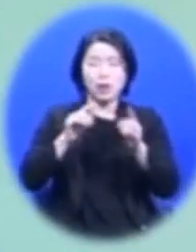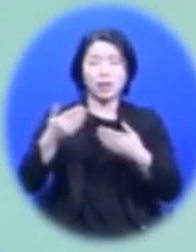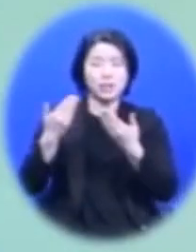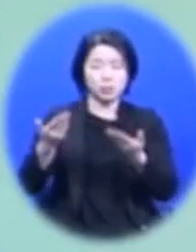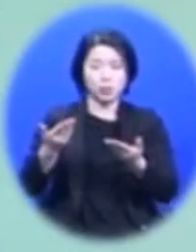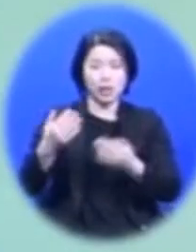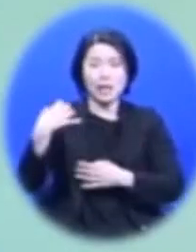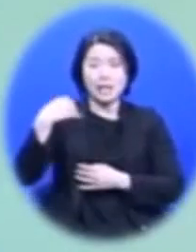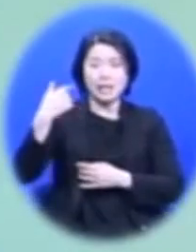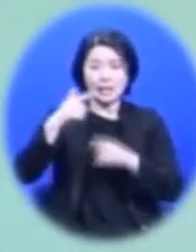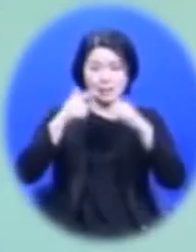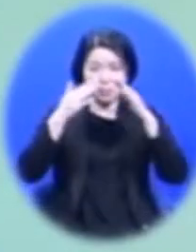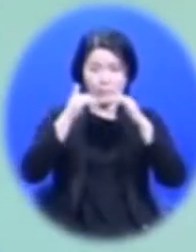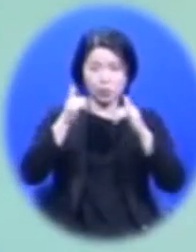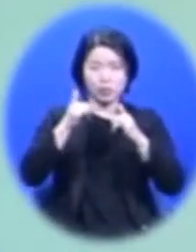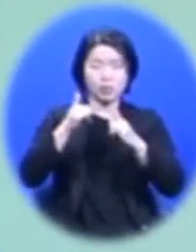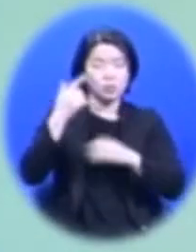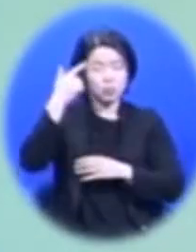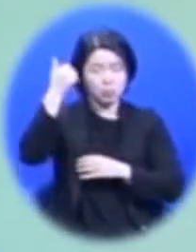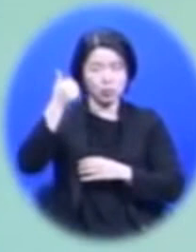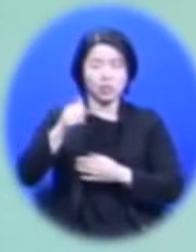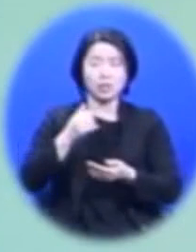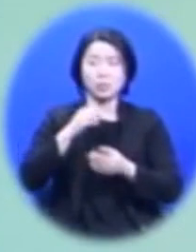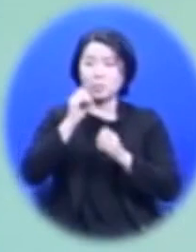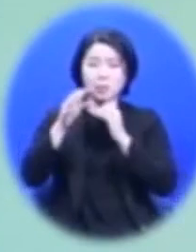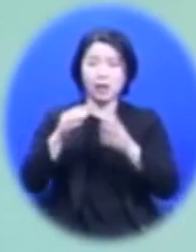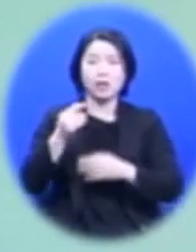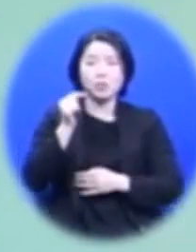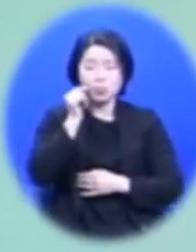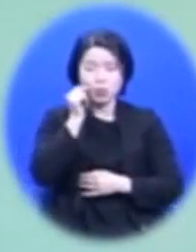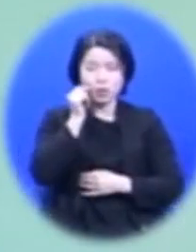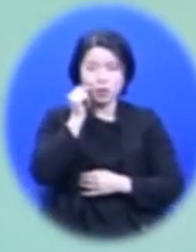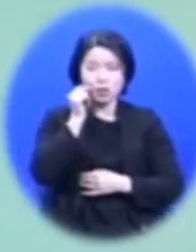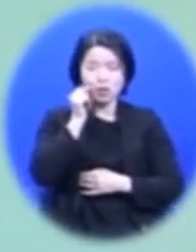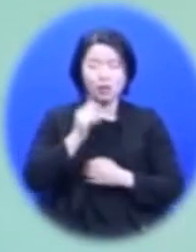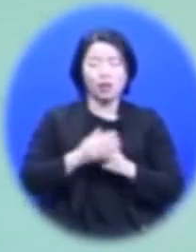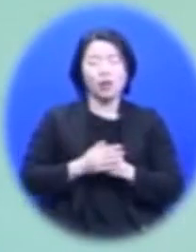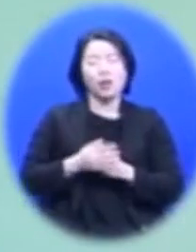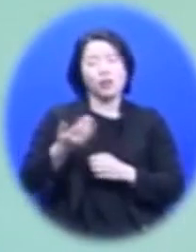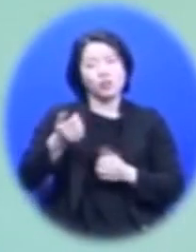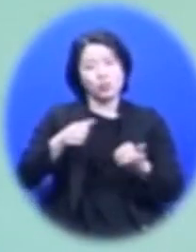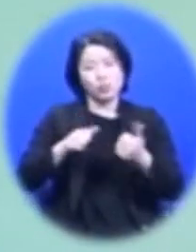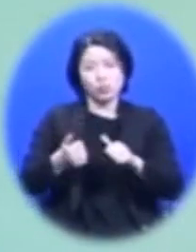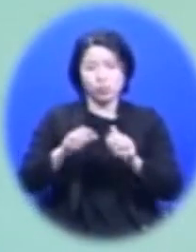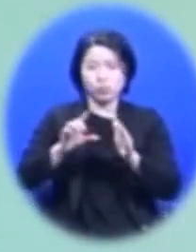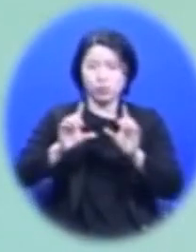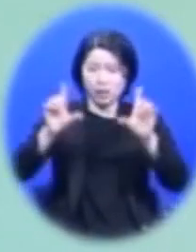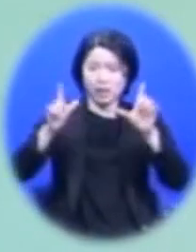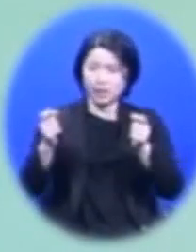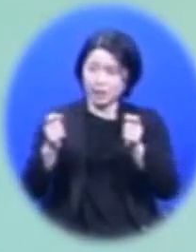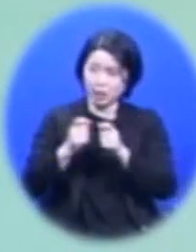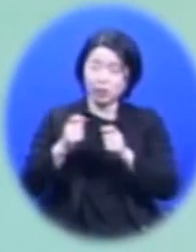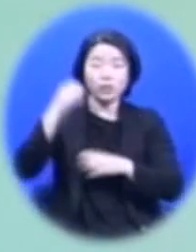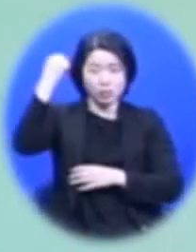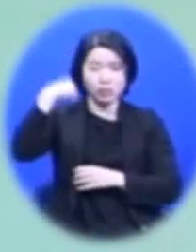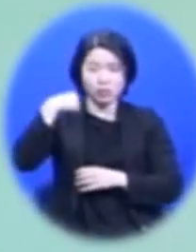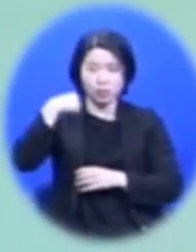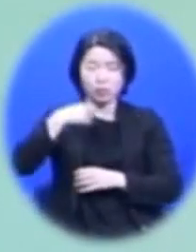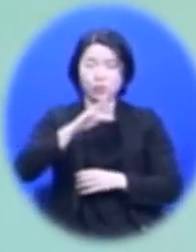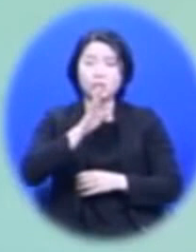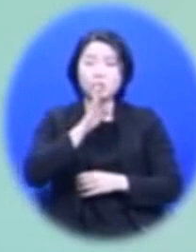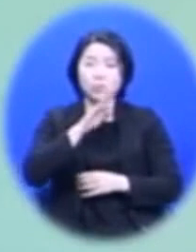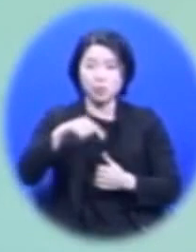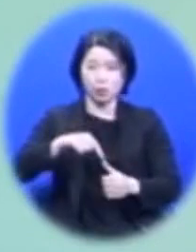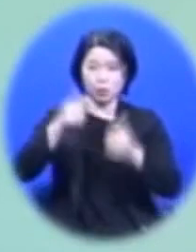목사님에게도 말하지 않았던 비밀입니다. 근데 이제 죽을 날이 다 가까워왔다는 느낌이 들었고 정말 구원받을